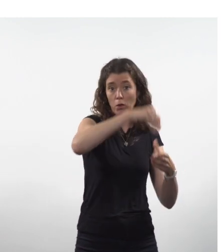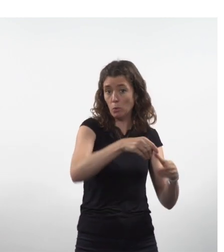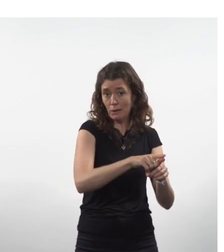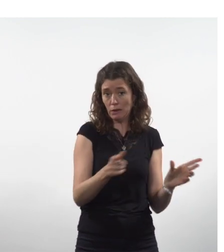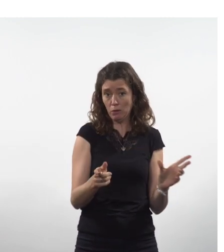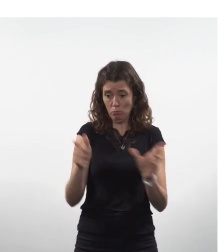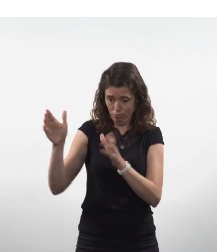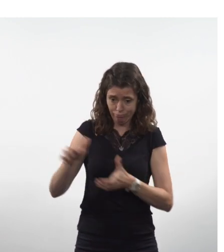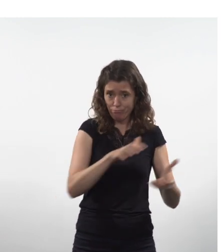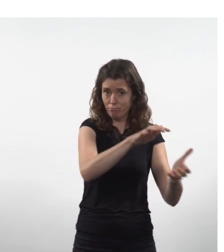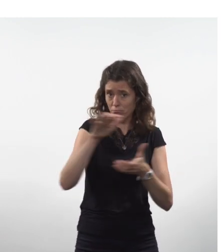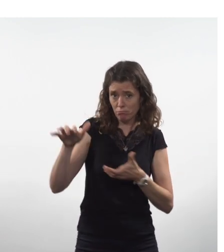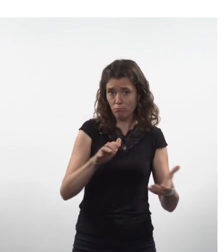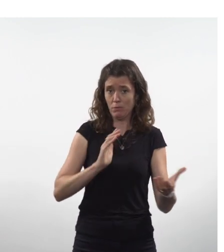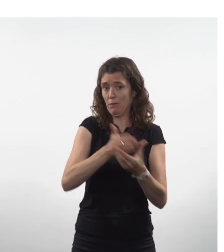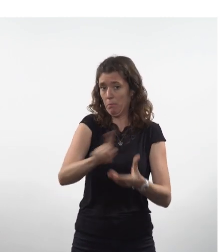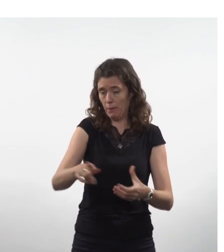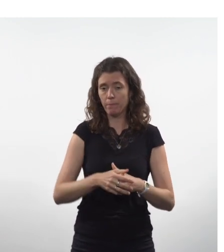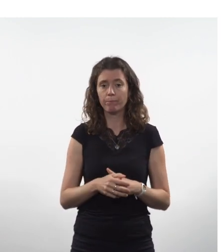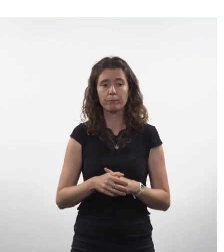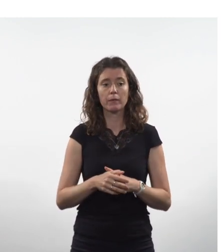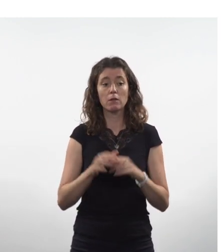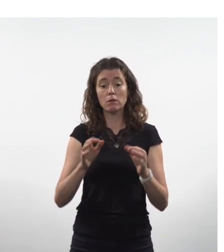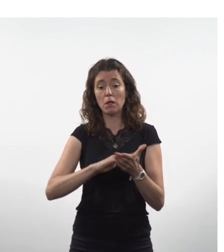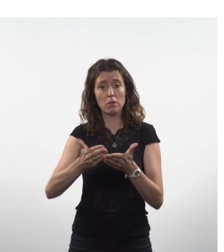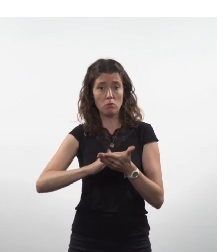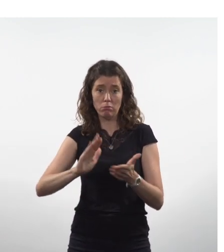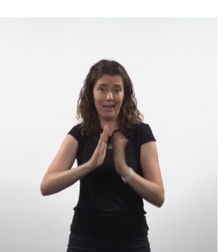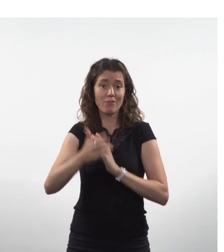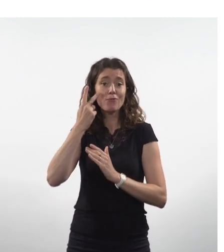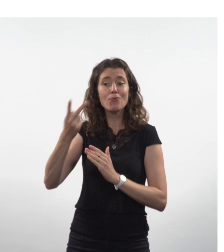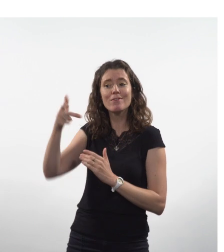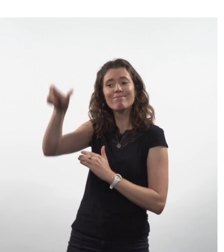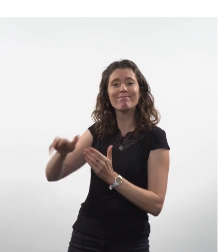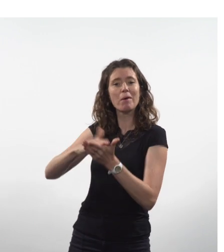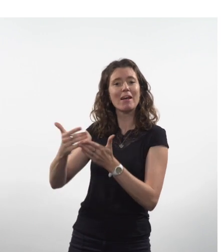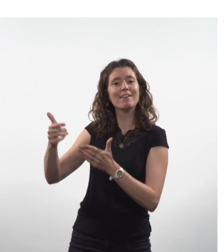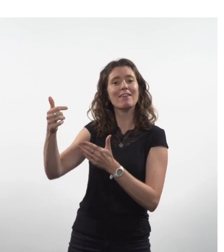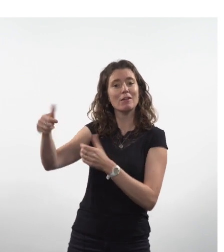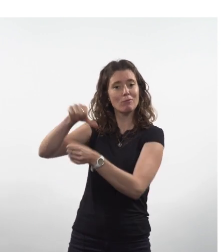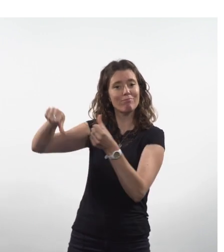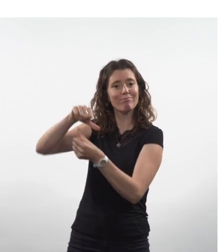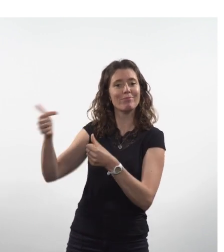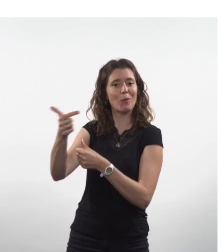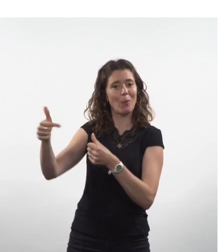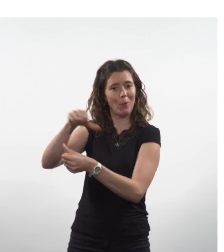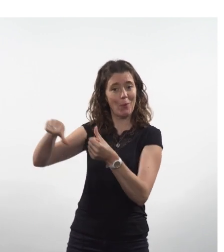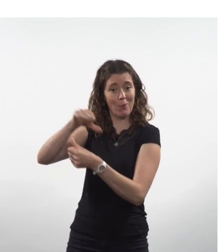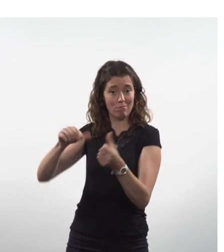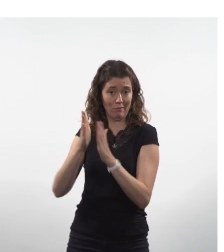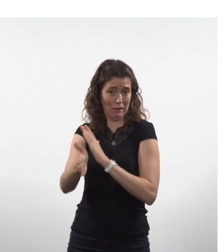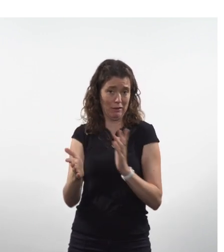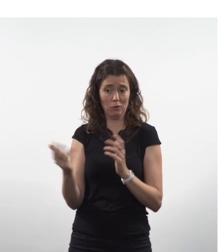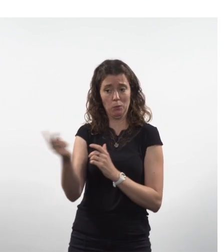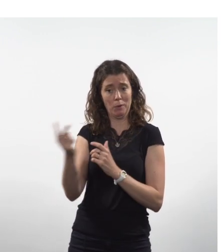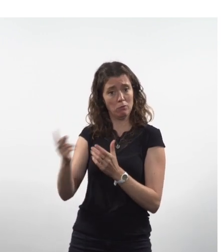dites, etc. C'est une traduction qui est simultanée, comme vous le voyez, je veux dire, à l'écran, il y a deux interprètes qui se relaient, hein, qui sont